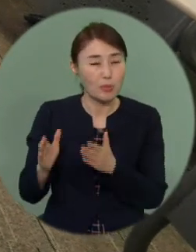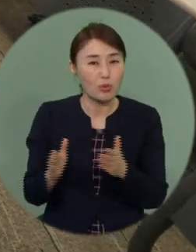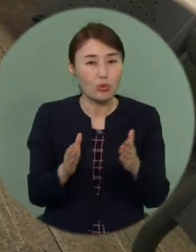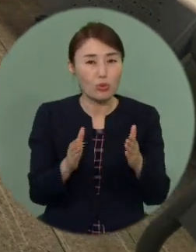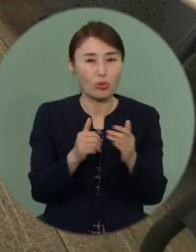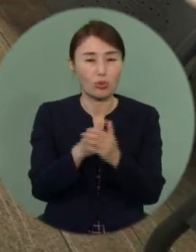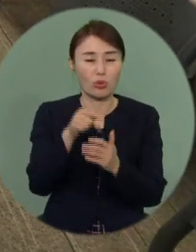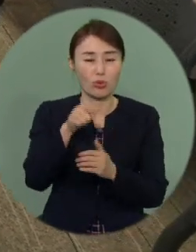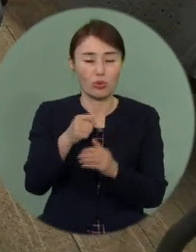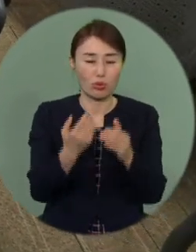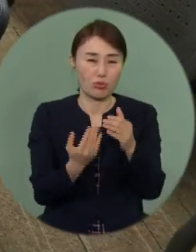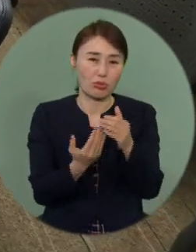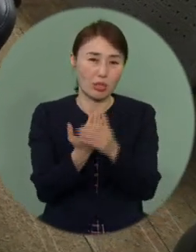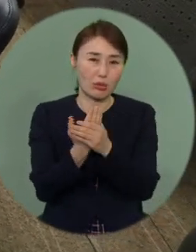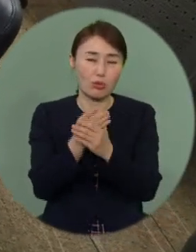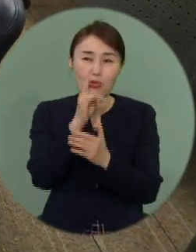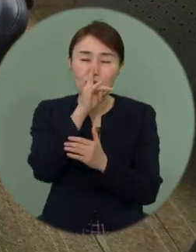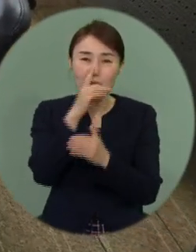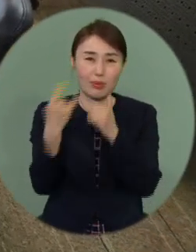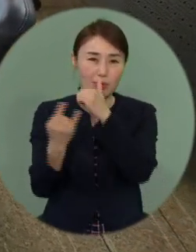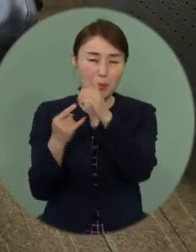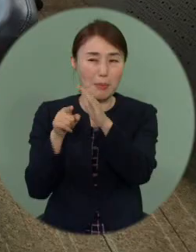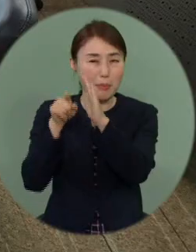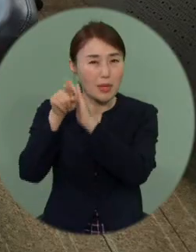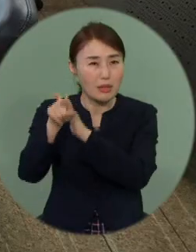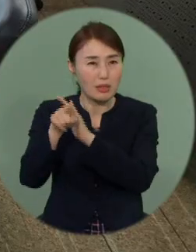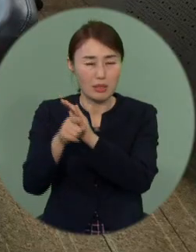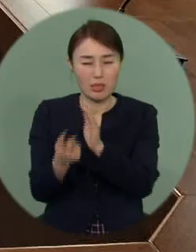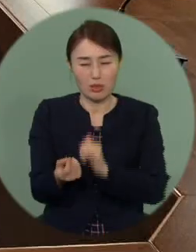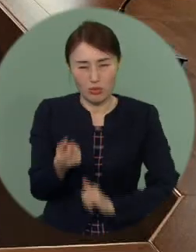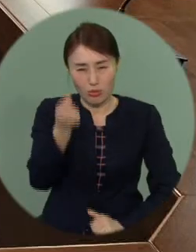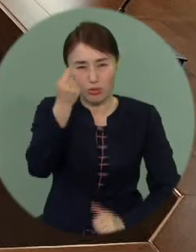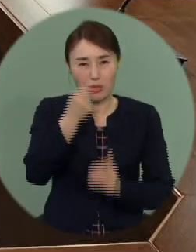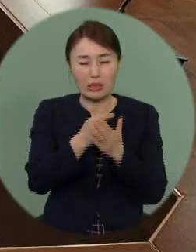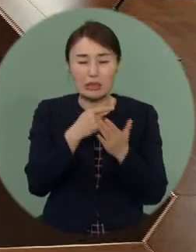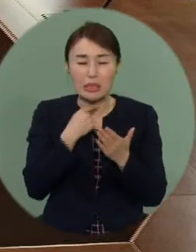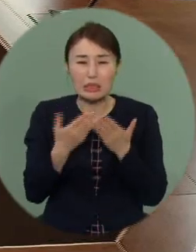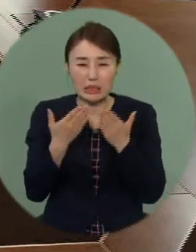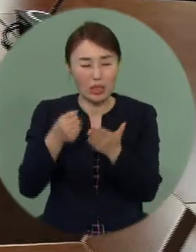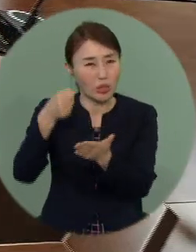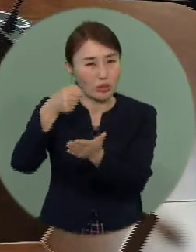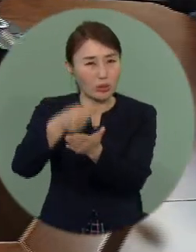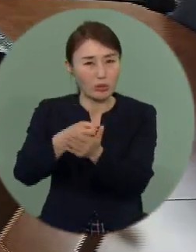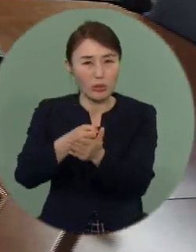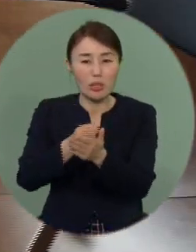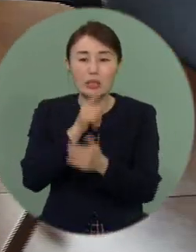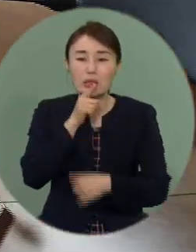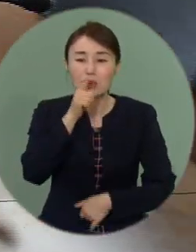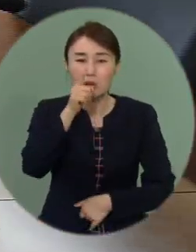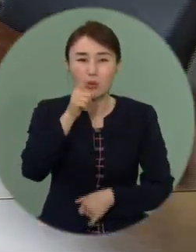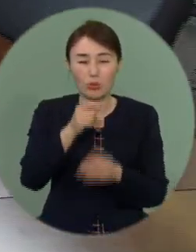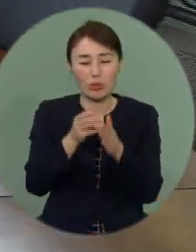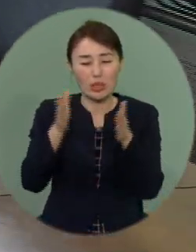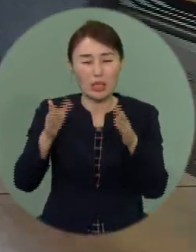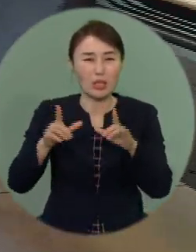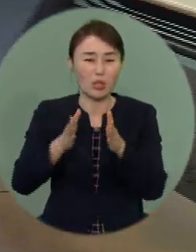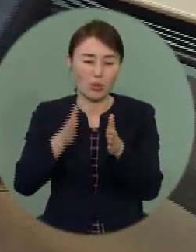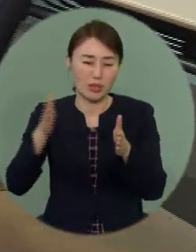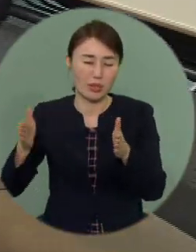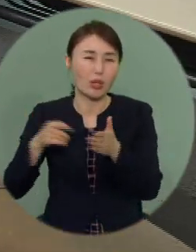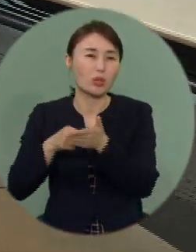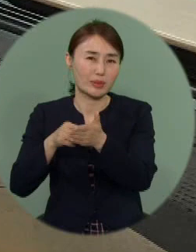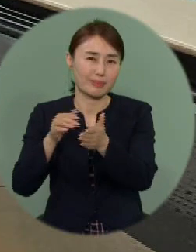최근 여순 사건 중앙위원회를 찾아 신속한 희생자 유족 결정과 신고기간 연장 등을 건의했다고